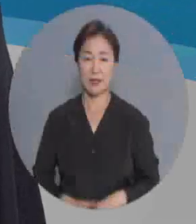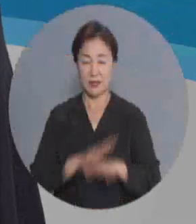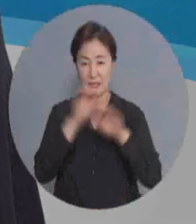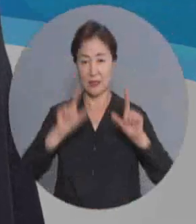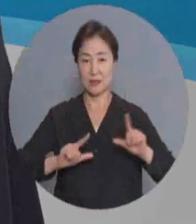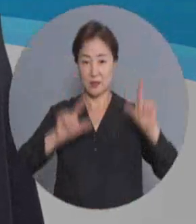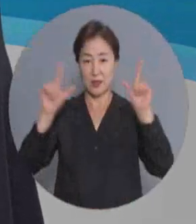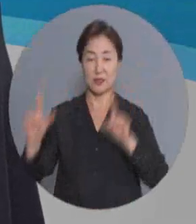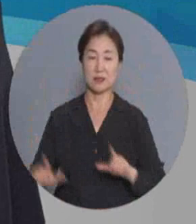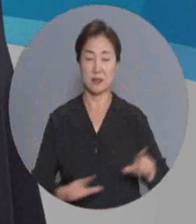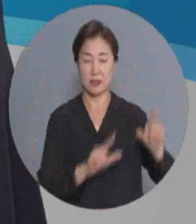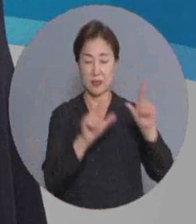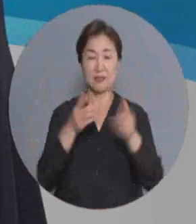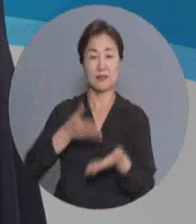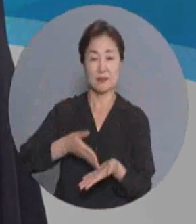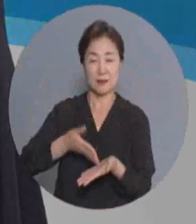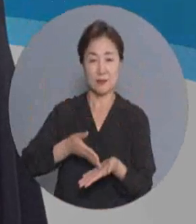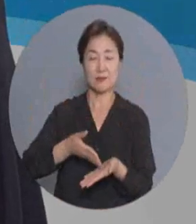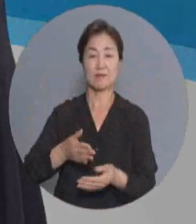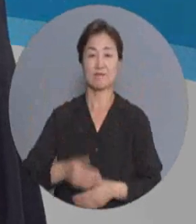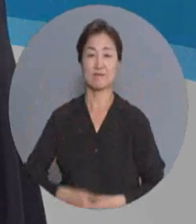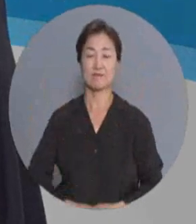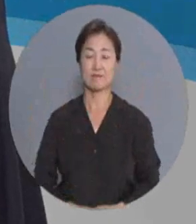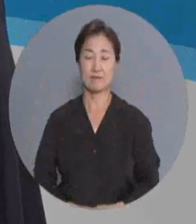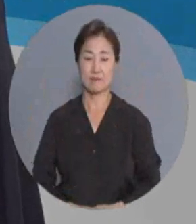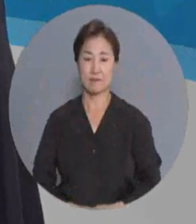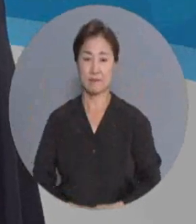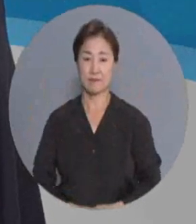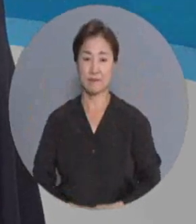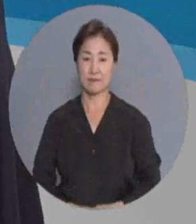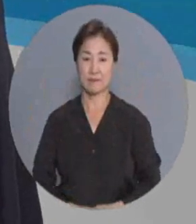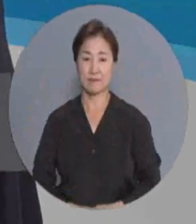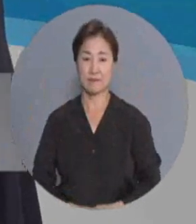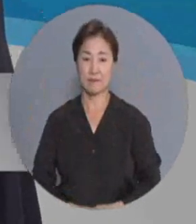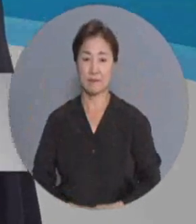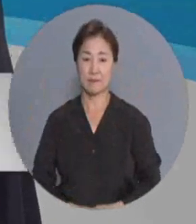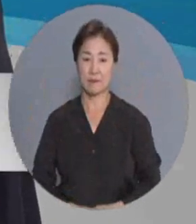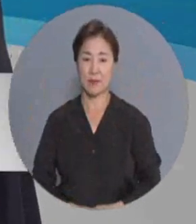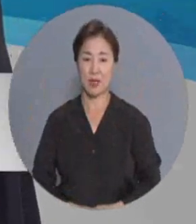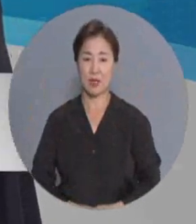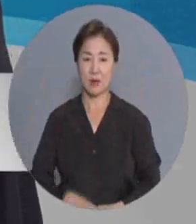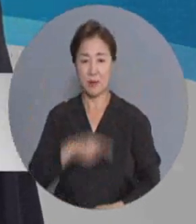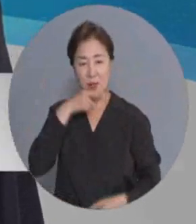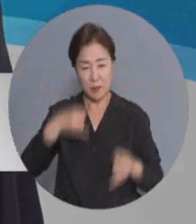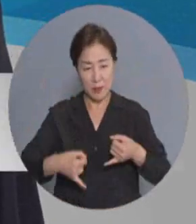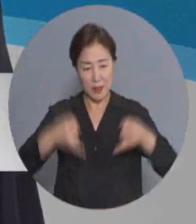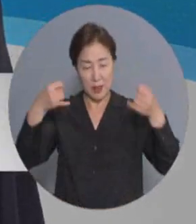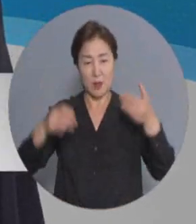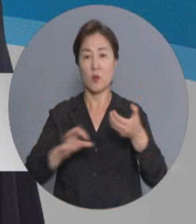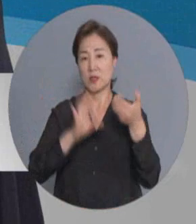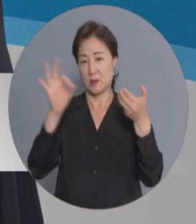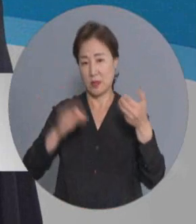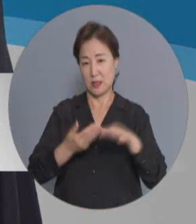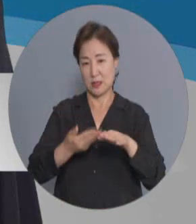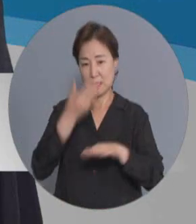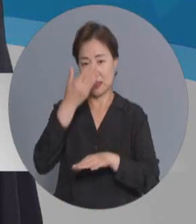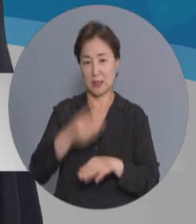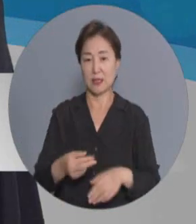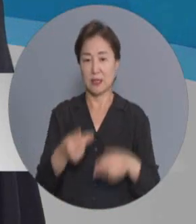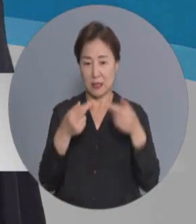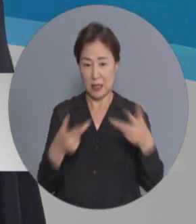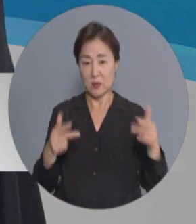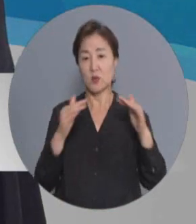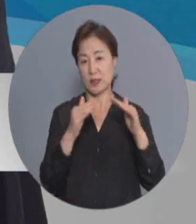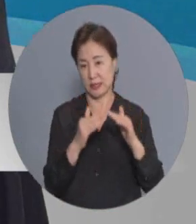날씨와 생활 정보 정리해 드리는 생활 포커스입니다 부채 비율이 90% 넘는 이른바 깡통 주택에서